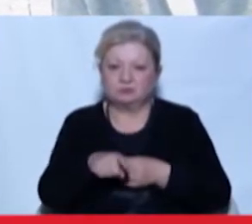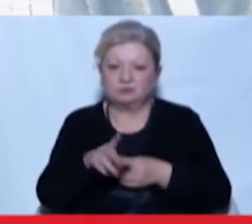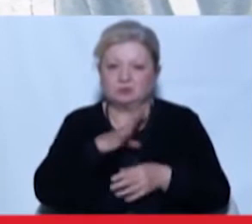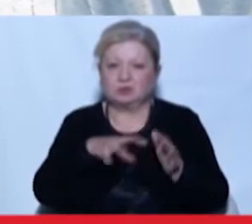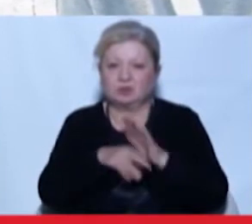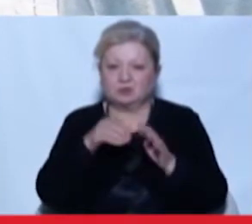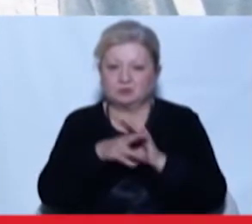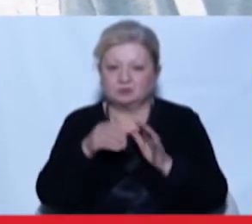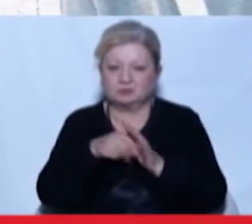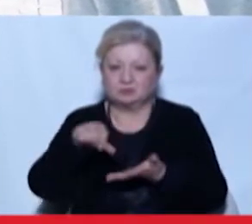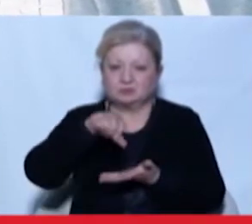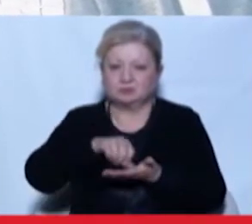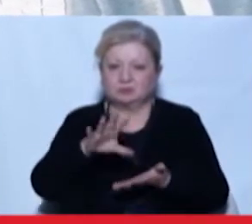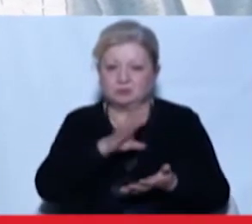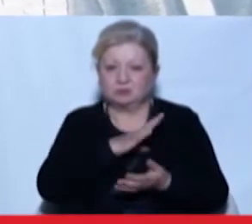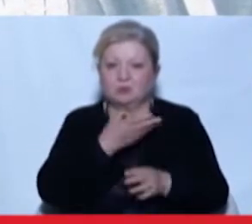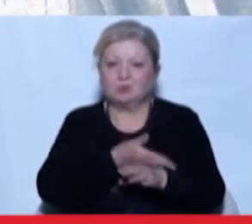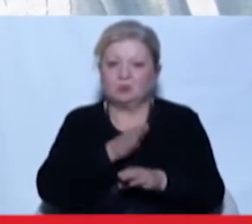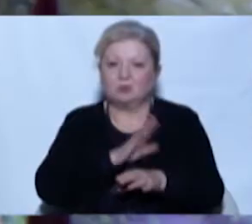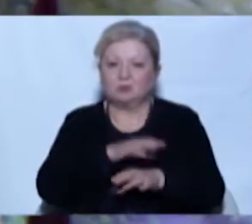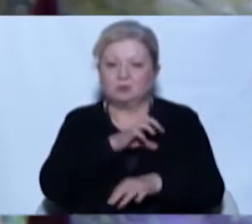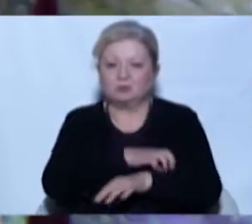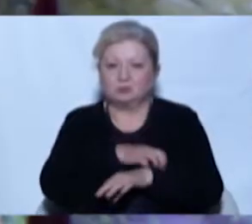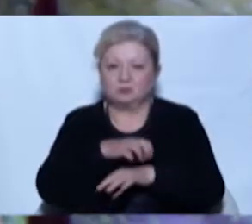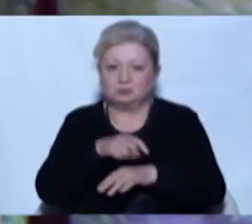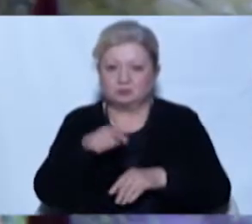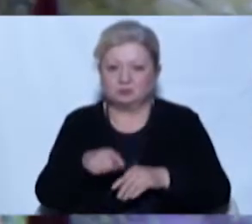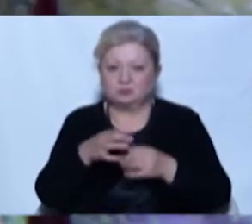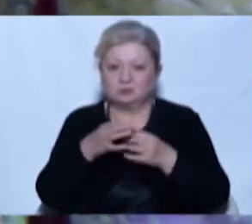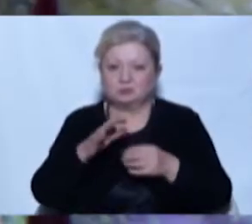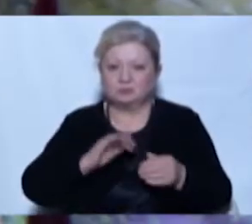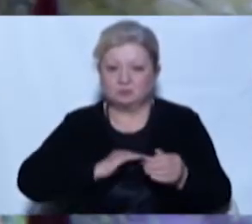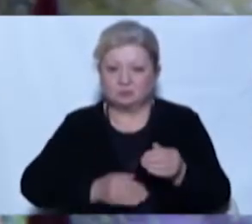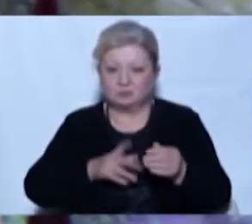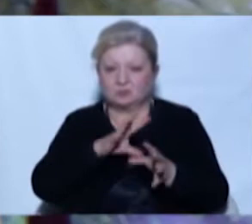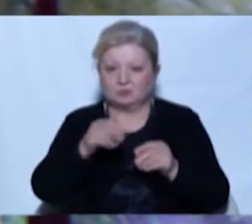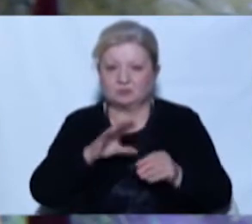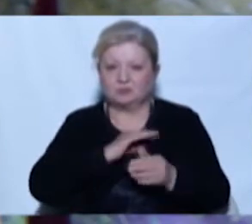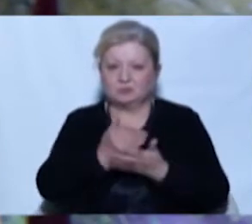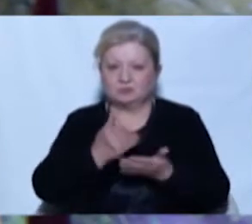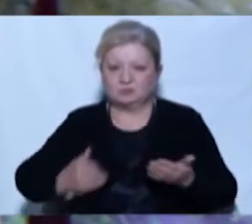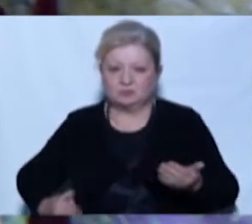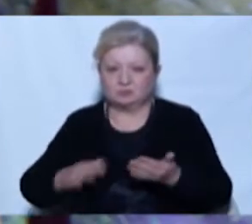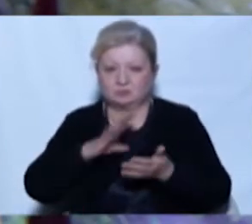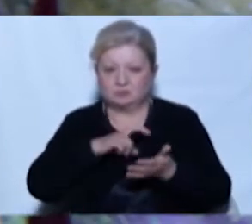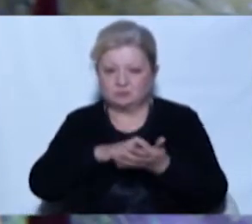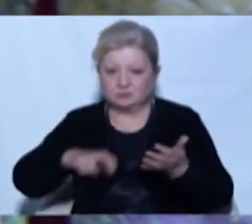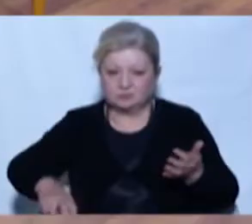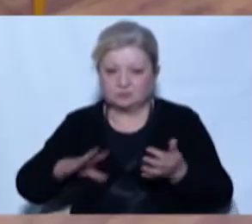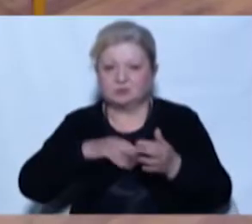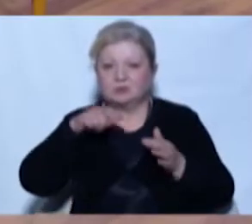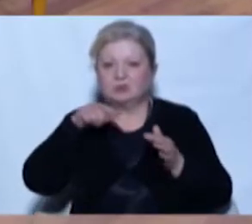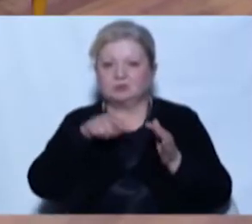არჩევნებში მიიღო მონაწილეობა პოლონეთის კომუნისტურმა ხელისუფლებამ უკან დახევა ამჯობინა და პირველ ეტაპზე 1999